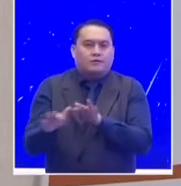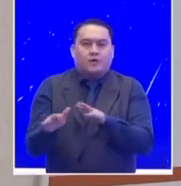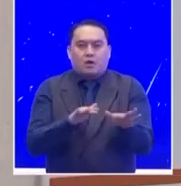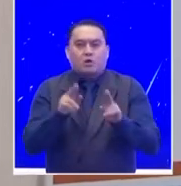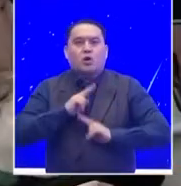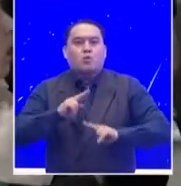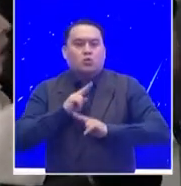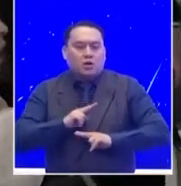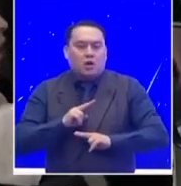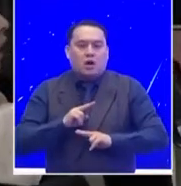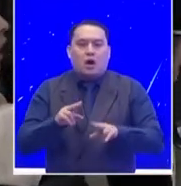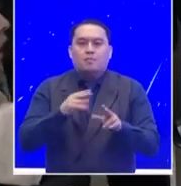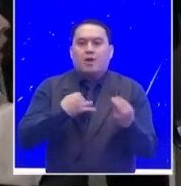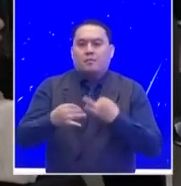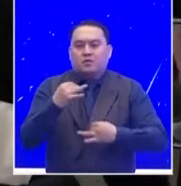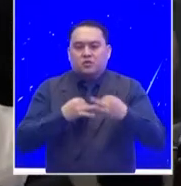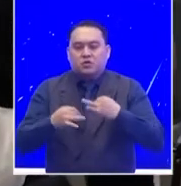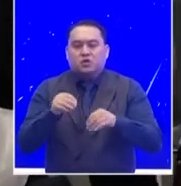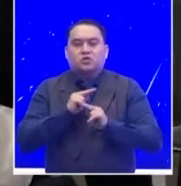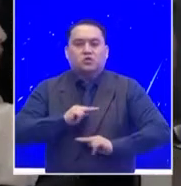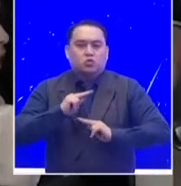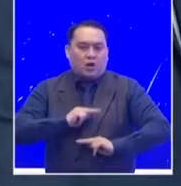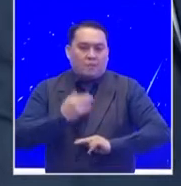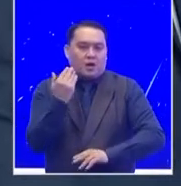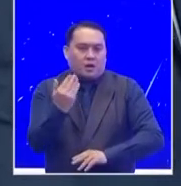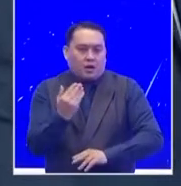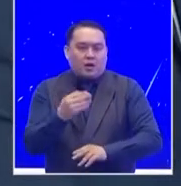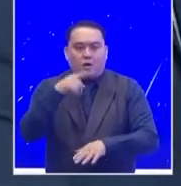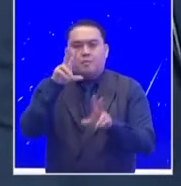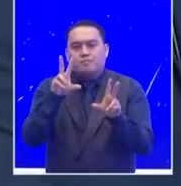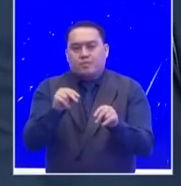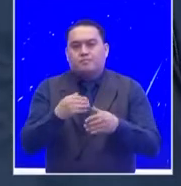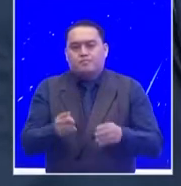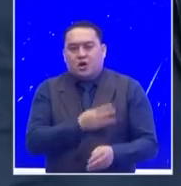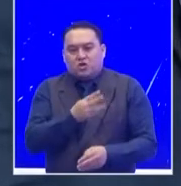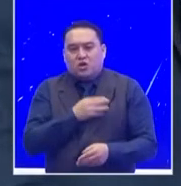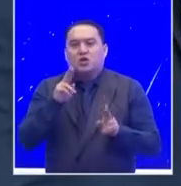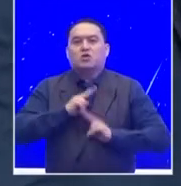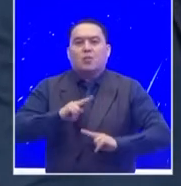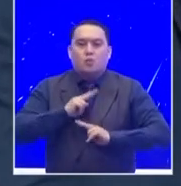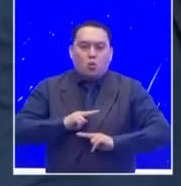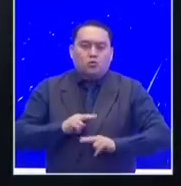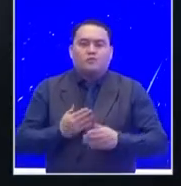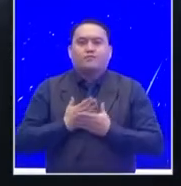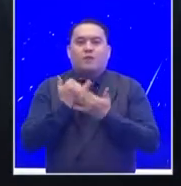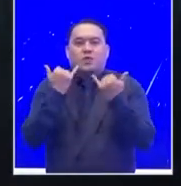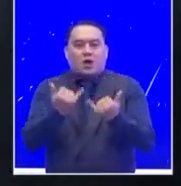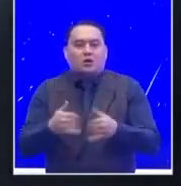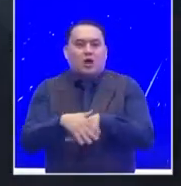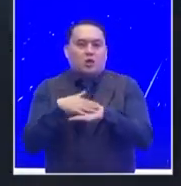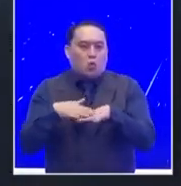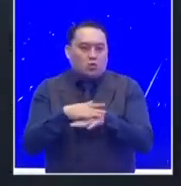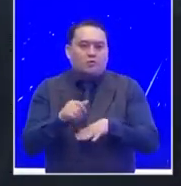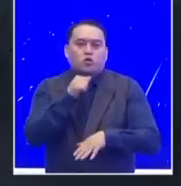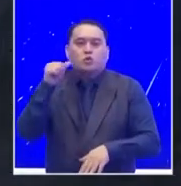деятельностью учреждения и побеседовал с сотрудниками центра. Амандык Баталов пожелал им плодотворной работы во благо народа. Стоит отметить,